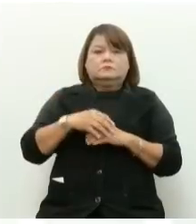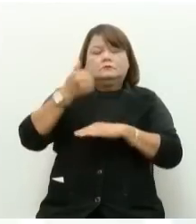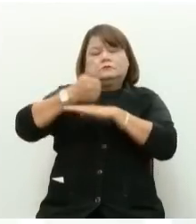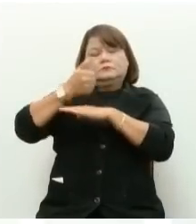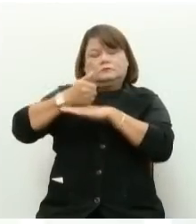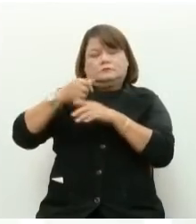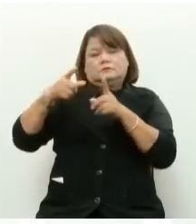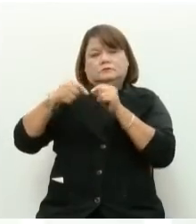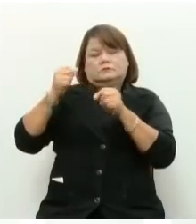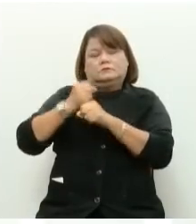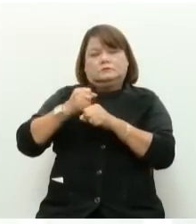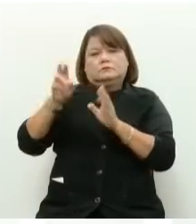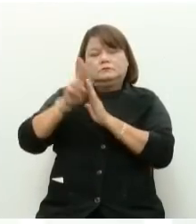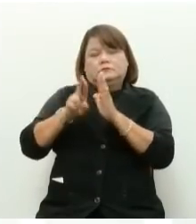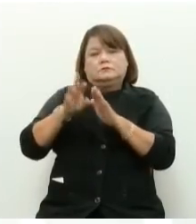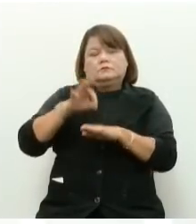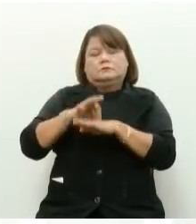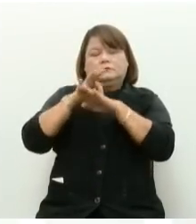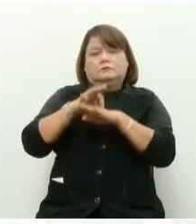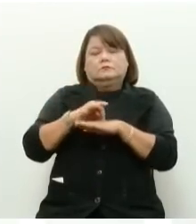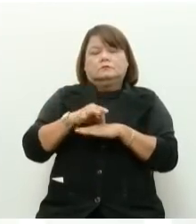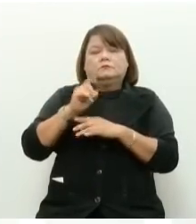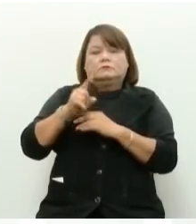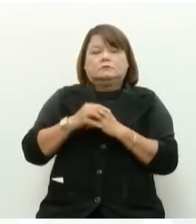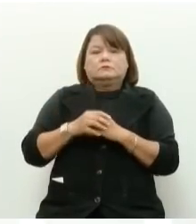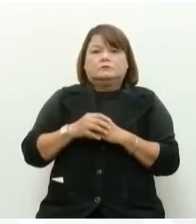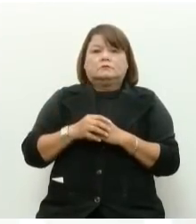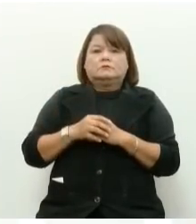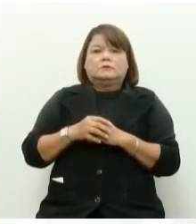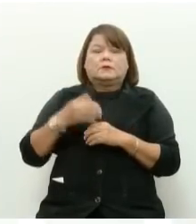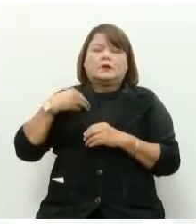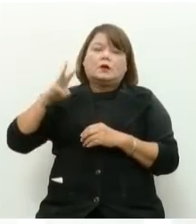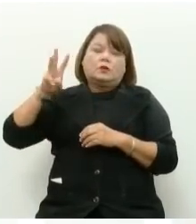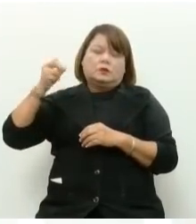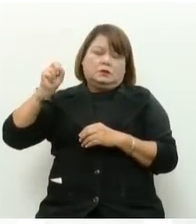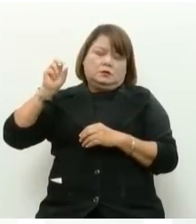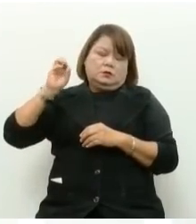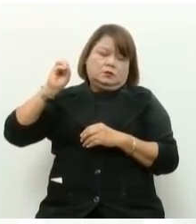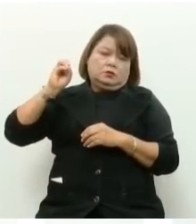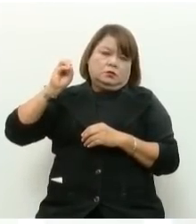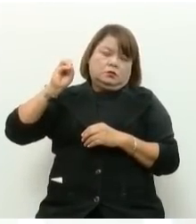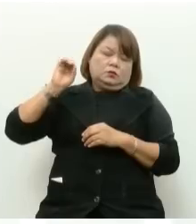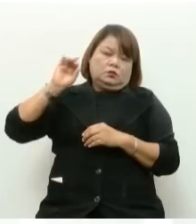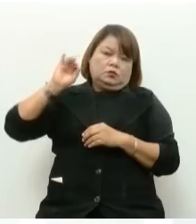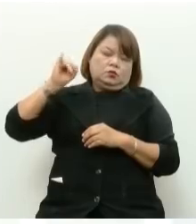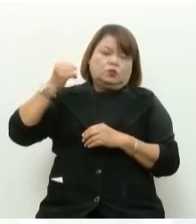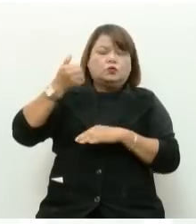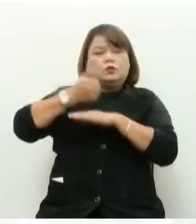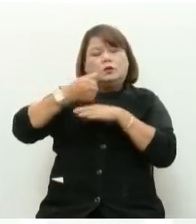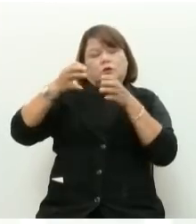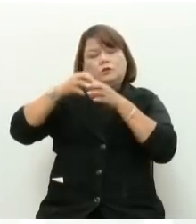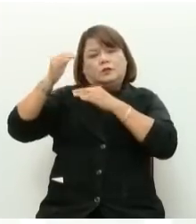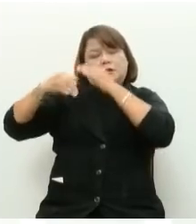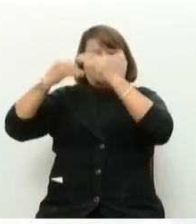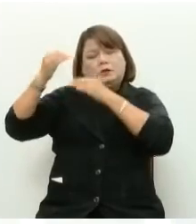กิจระบบตำแหน่งและวิทยาฐานะ1ท่านวิโรธธรรมเหมหัวหน้ากลุ่มพัฒนามาตรฐานตำแหน่